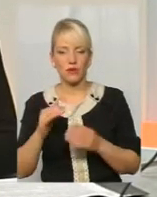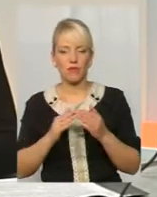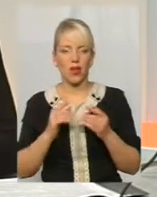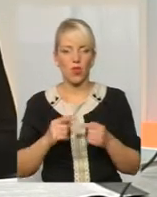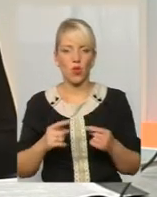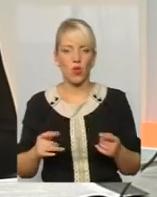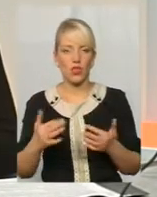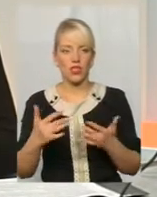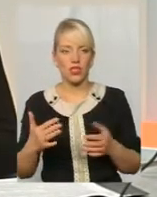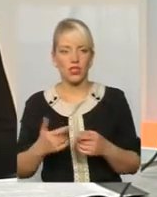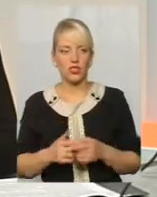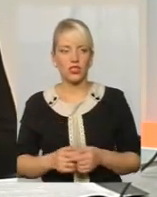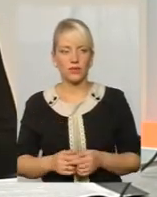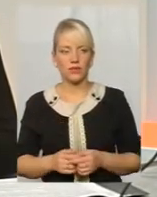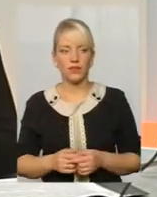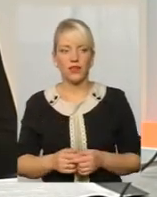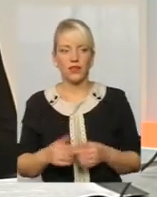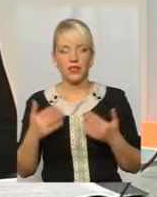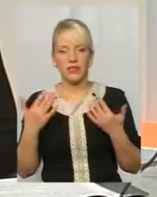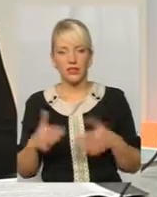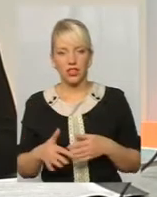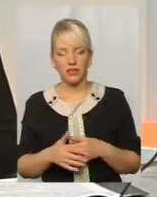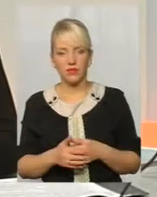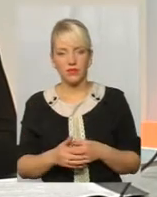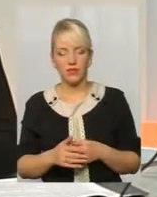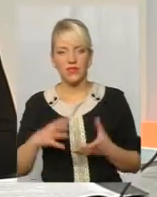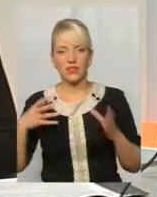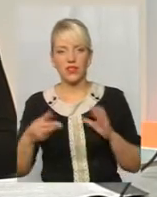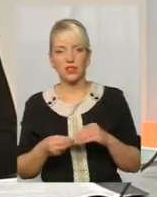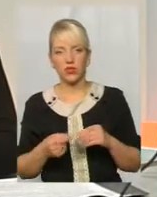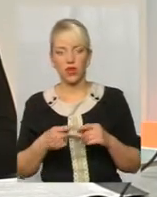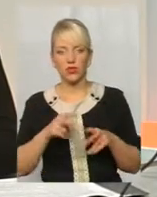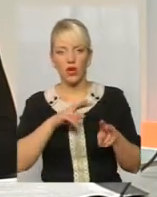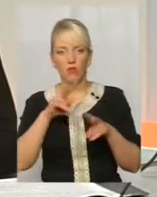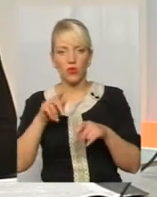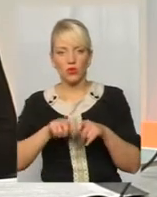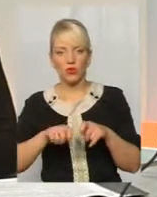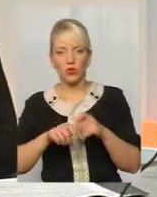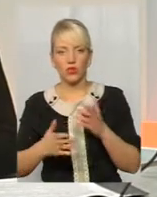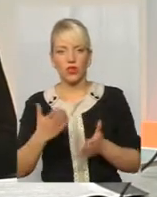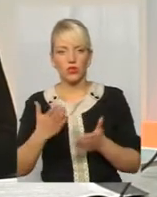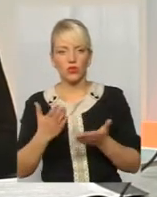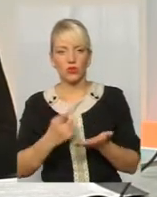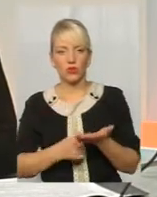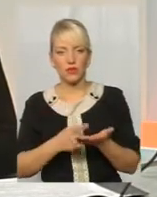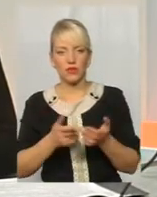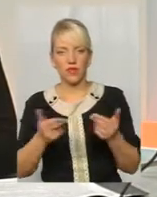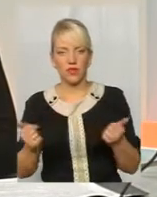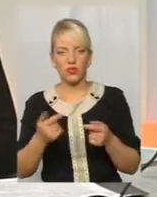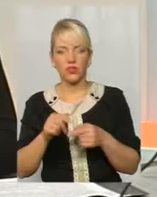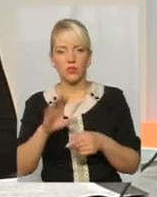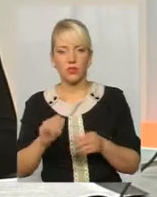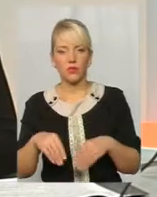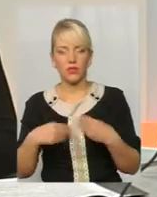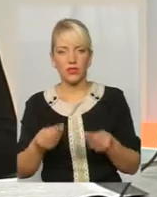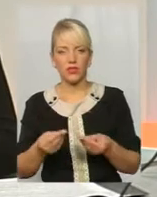юридичних осіб, фізичних осіб-підприємців. І вже за результатами моніторингу, якщо підтверджуються означені факти,